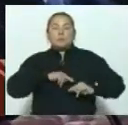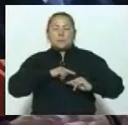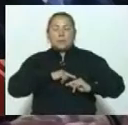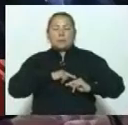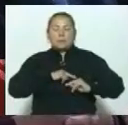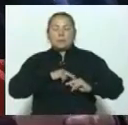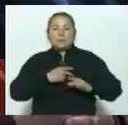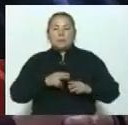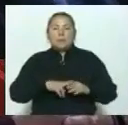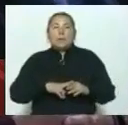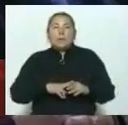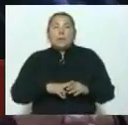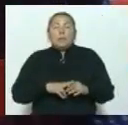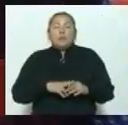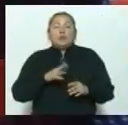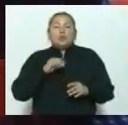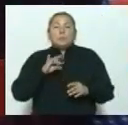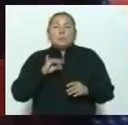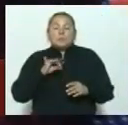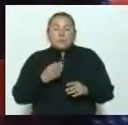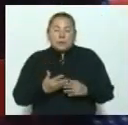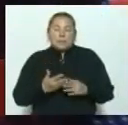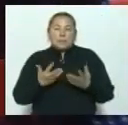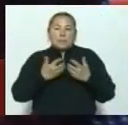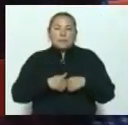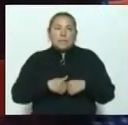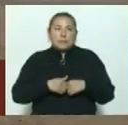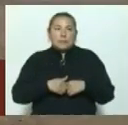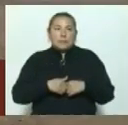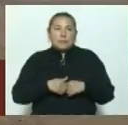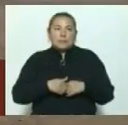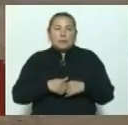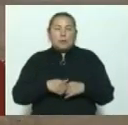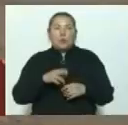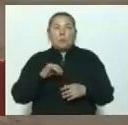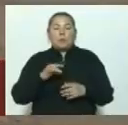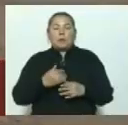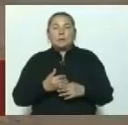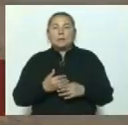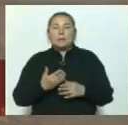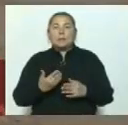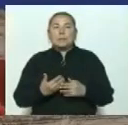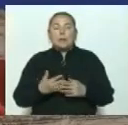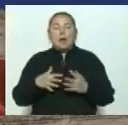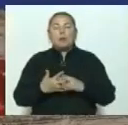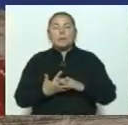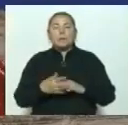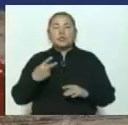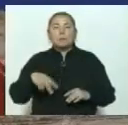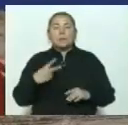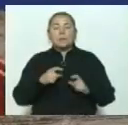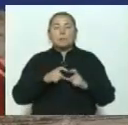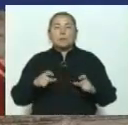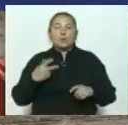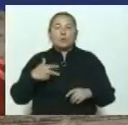жүргізілуде. Сондай-ақ Шетпе және Тұщыбекте орта білім беру нысандарының ғимараттарын кеңейту қолға алынған. Айта кетейік, бүгінде ауданда 22 мектеп